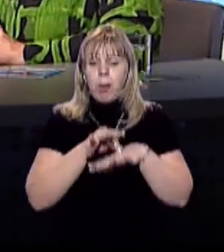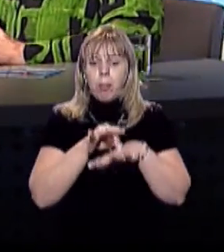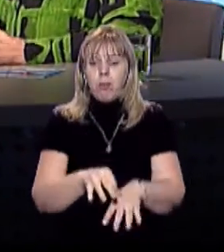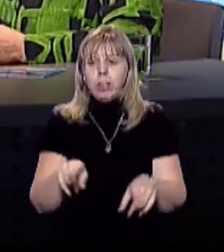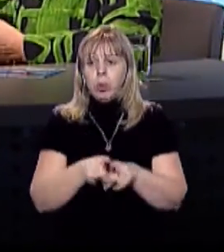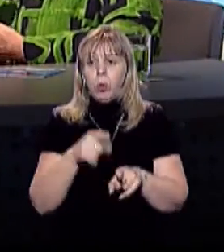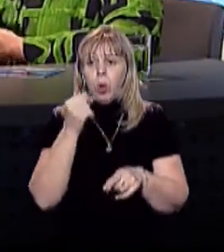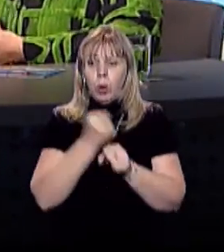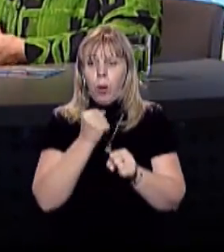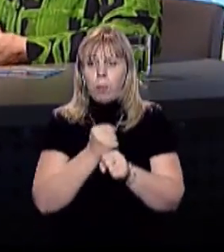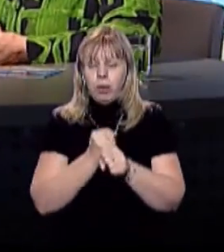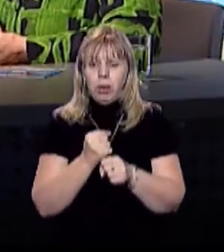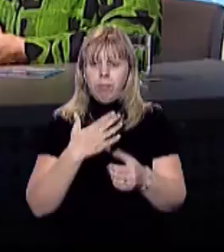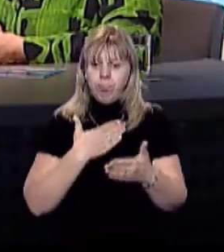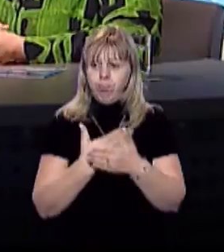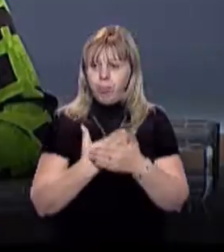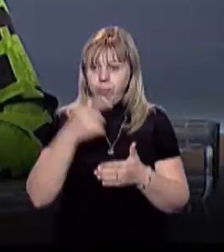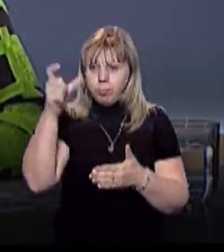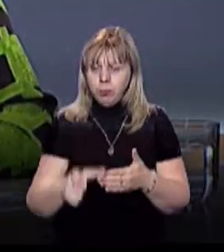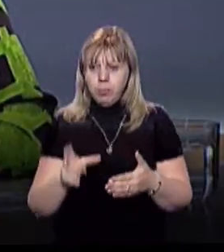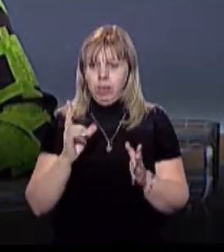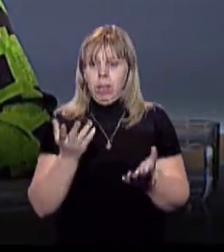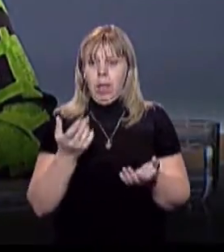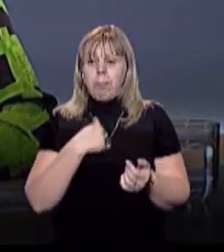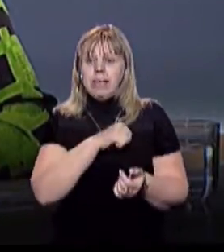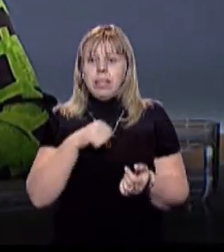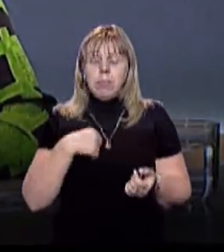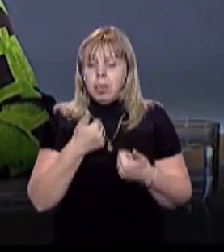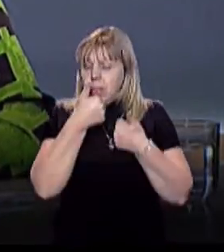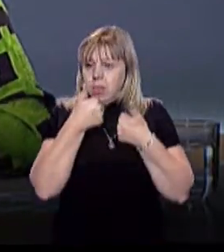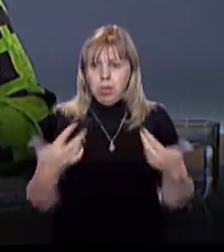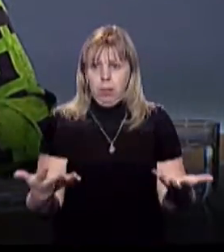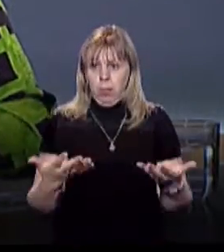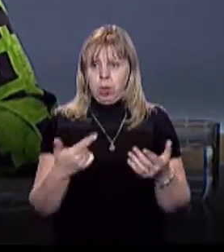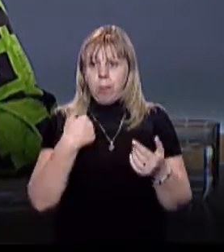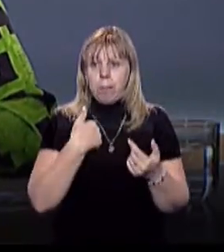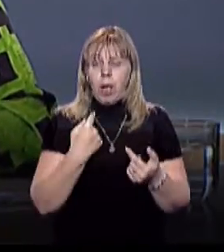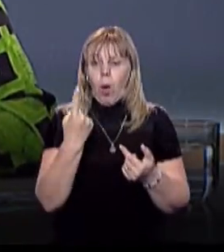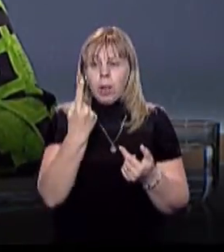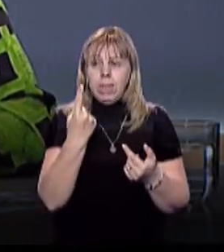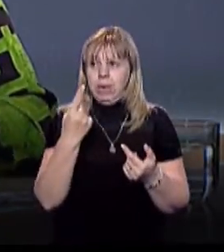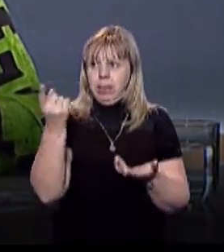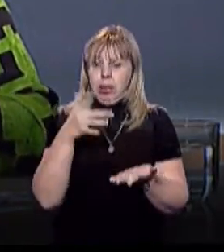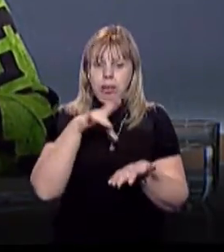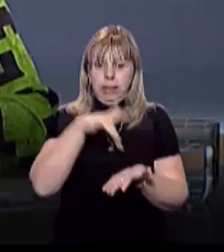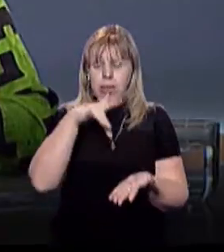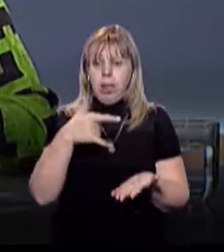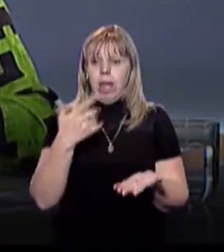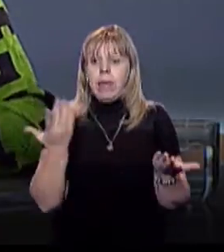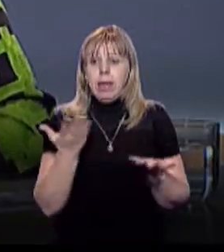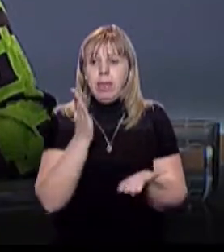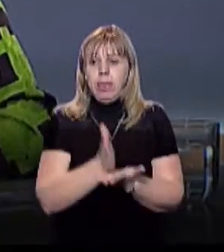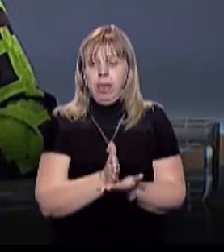роботу волонтерським організаціям. Ми самі просто не в змозі. Ми один заклад, який